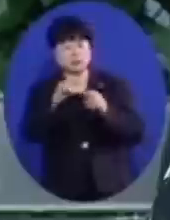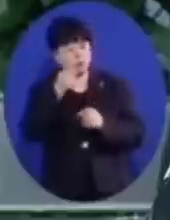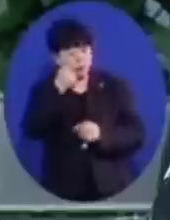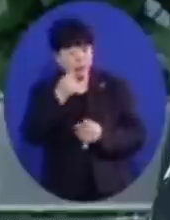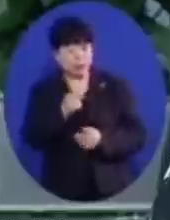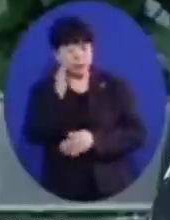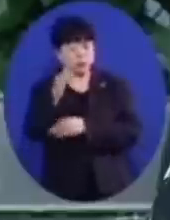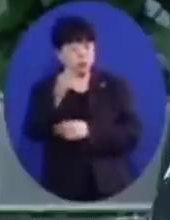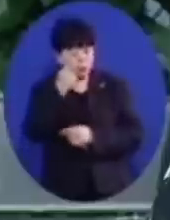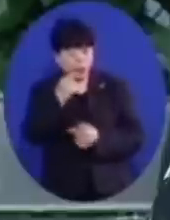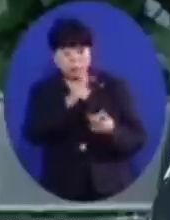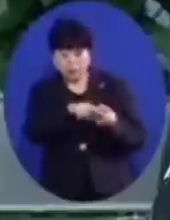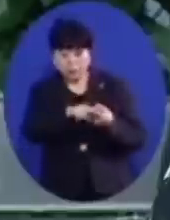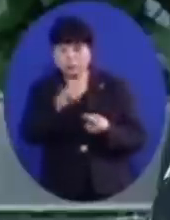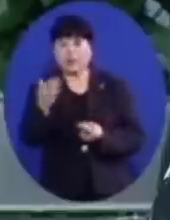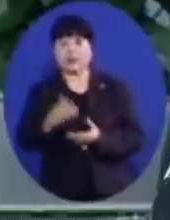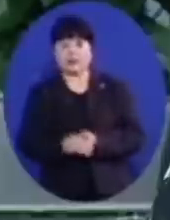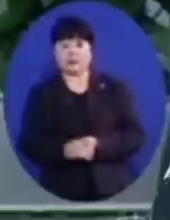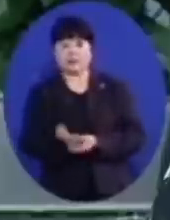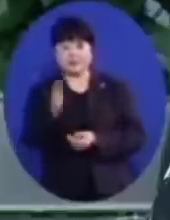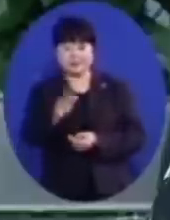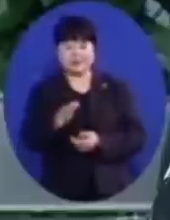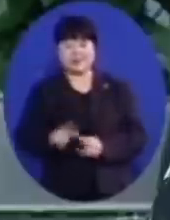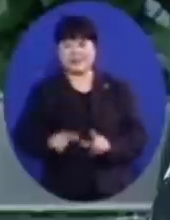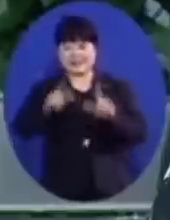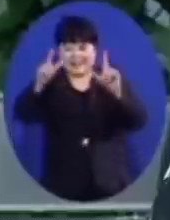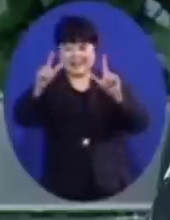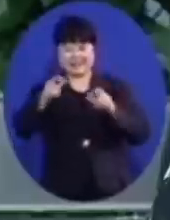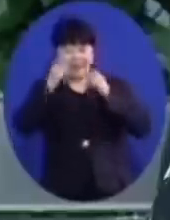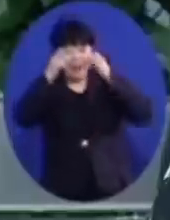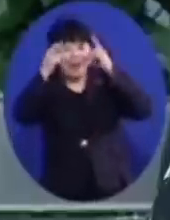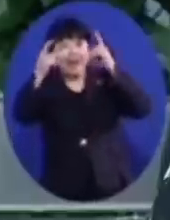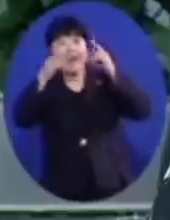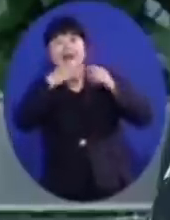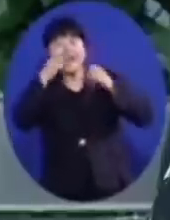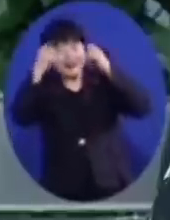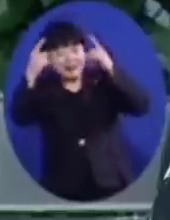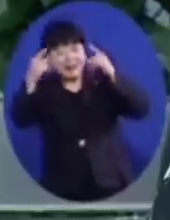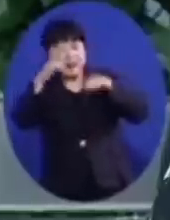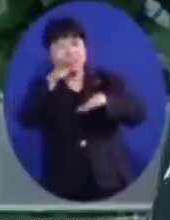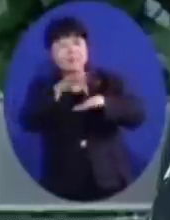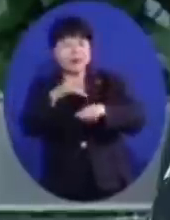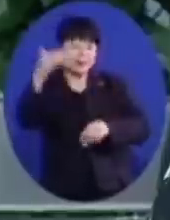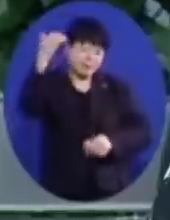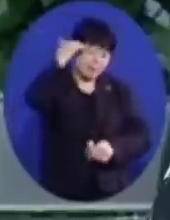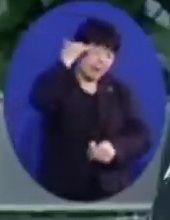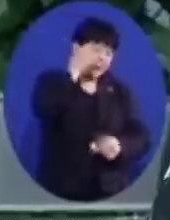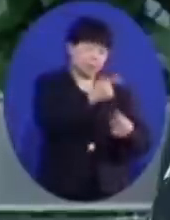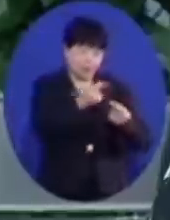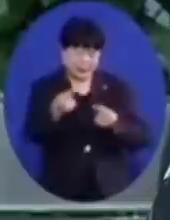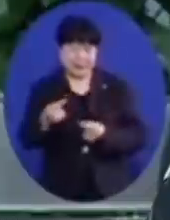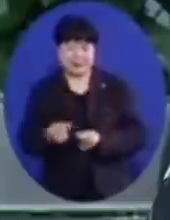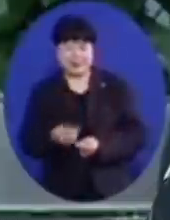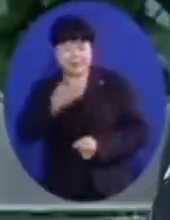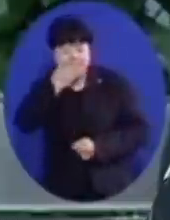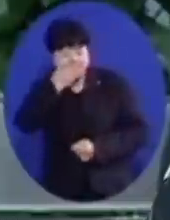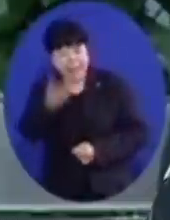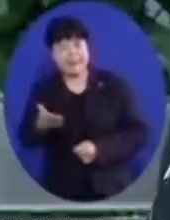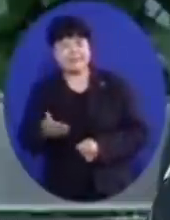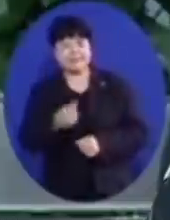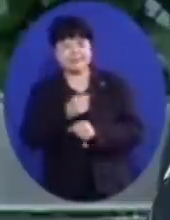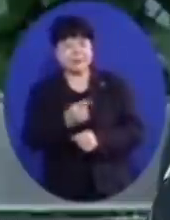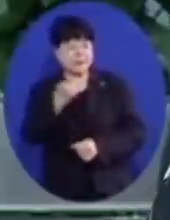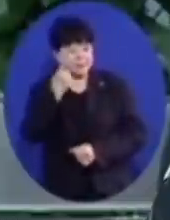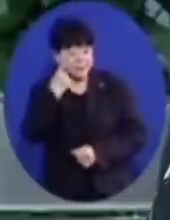설교도 못해요 그러나 어느 날 깨닫습니다 아 이거 마귀가 할 수 있다 하면 된다